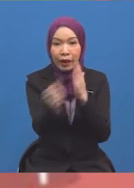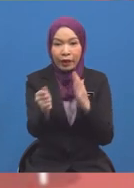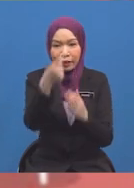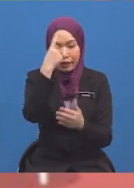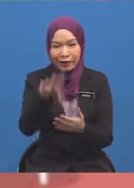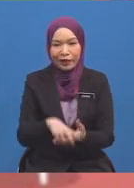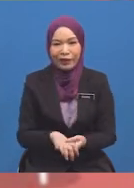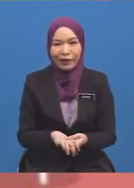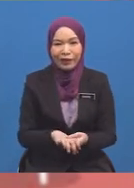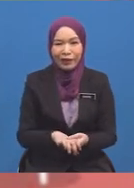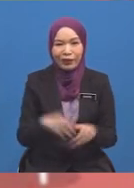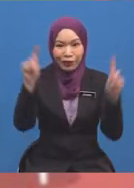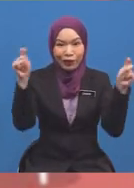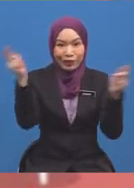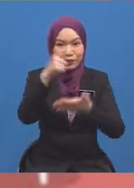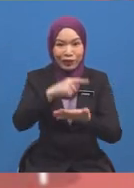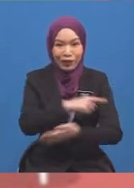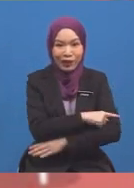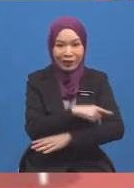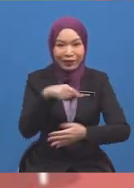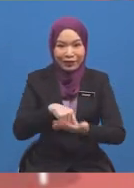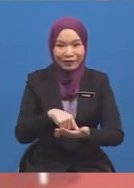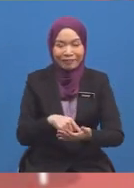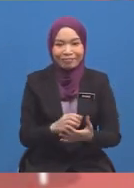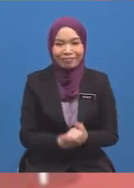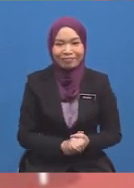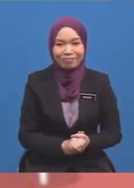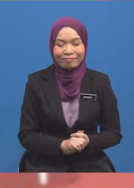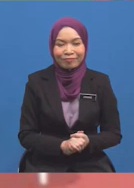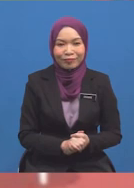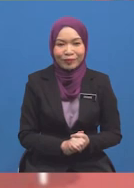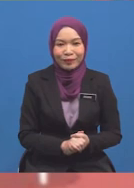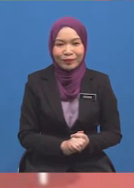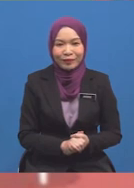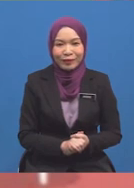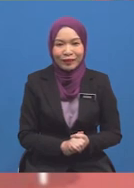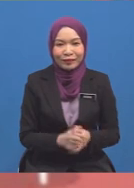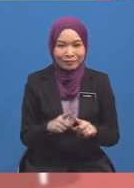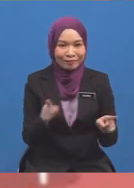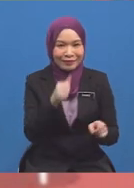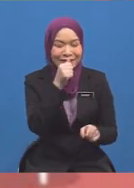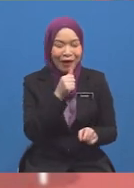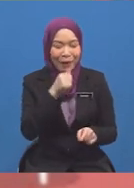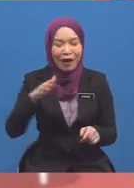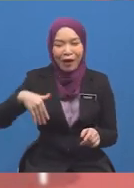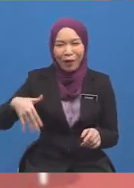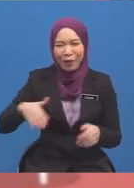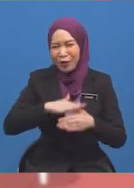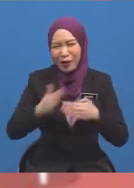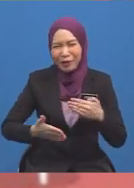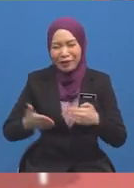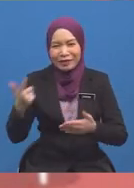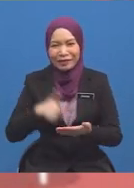sesi pembelajaran JPU pada hari ini saba saba belum apisa gila